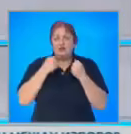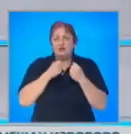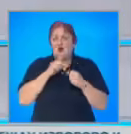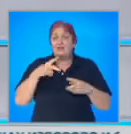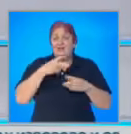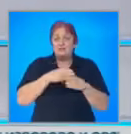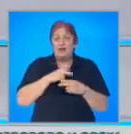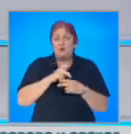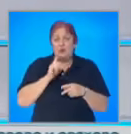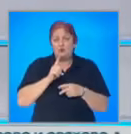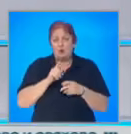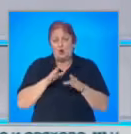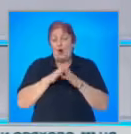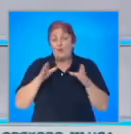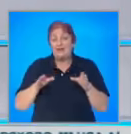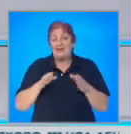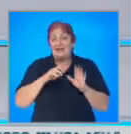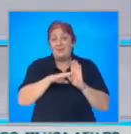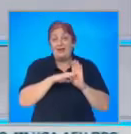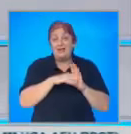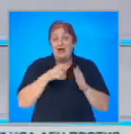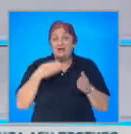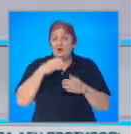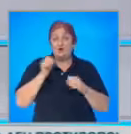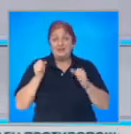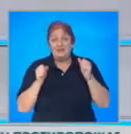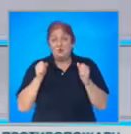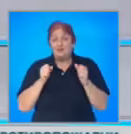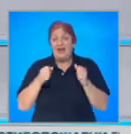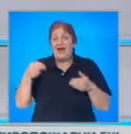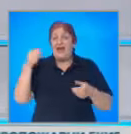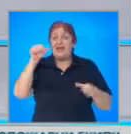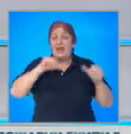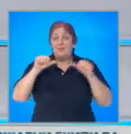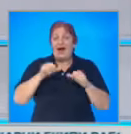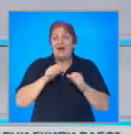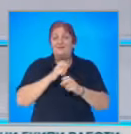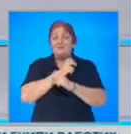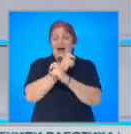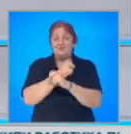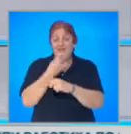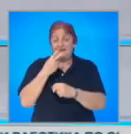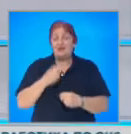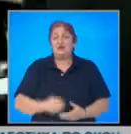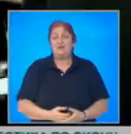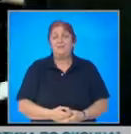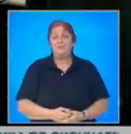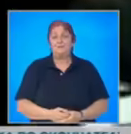живот не спира, но при строго определени правила. Как се ходи на дискотека или бар в Австрия? Вижте в този репортаж.